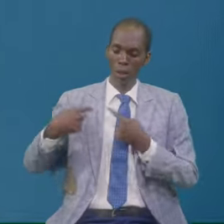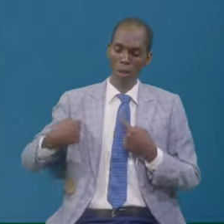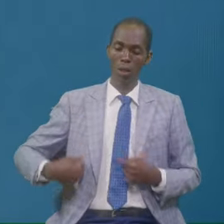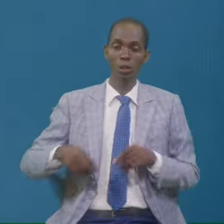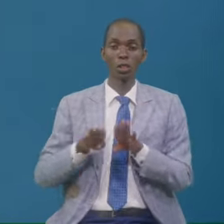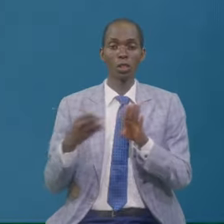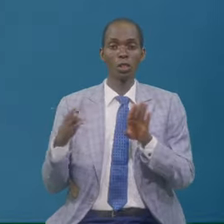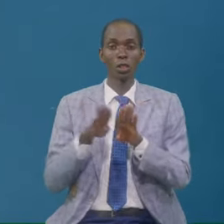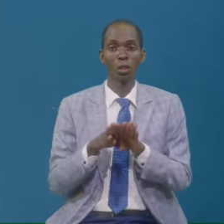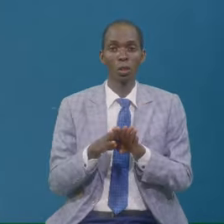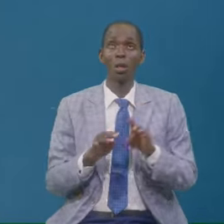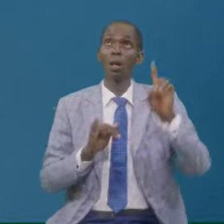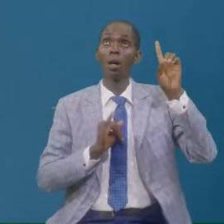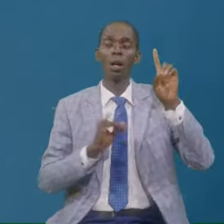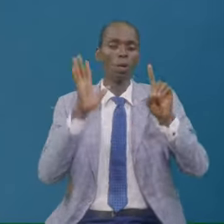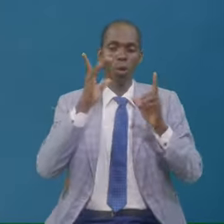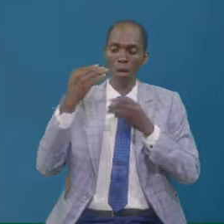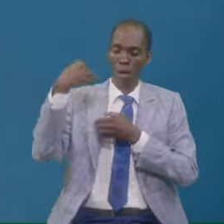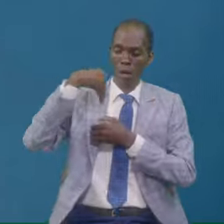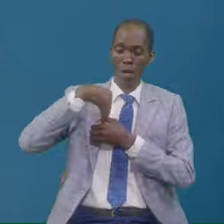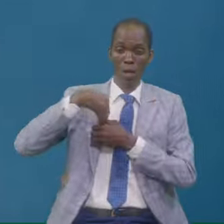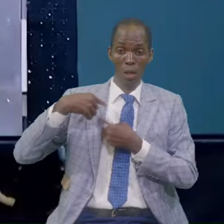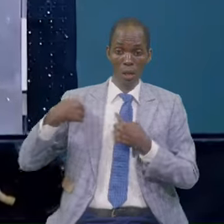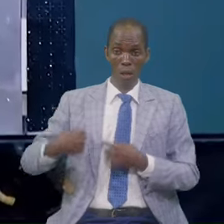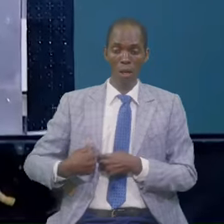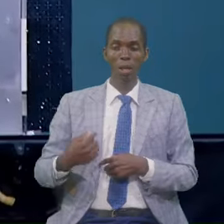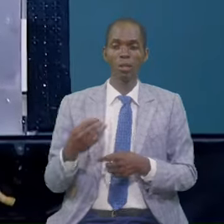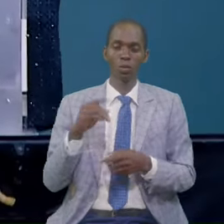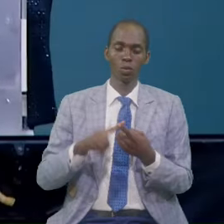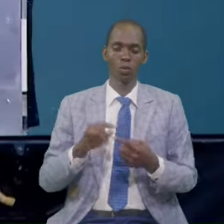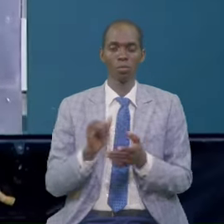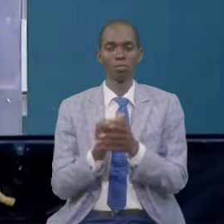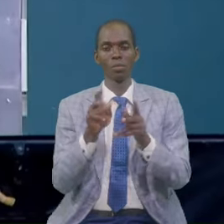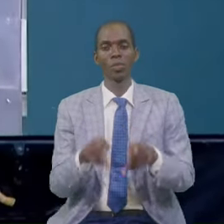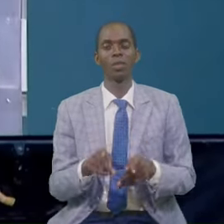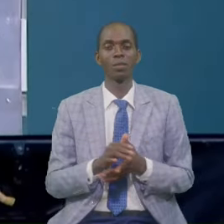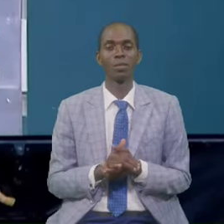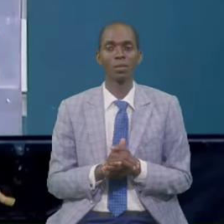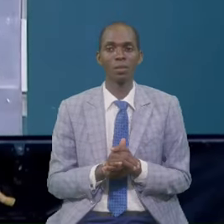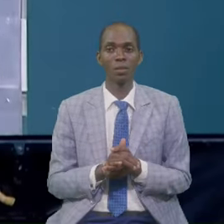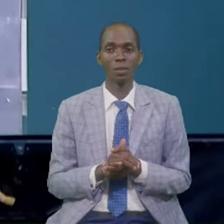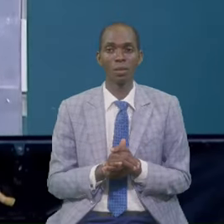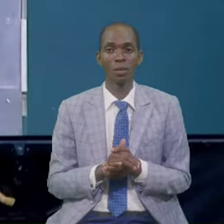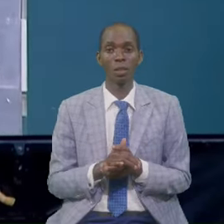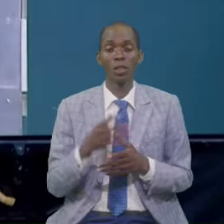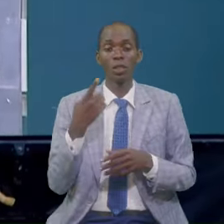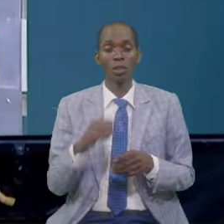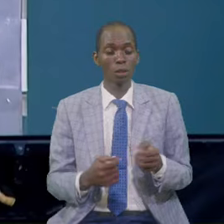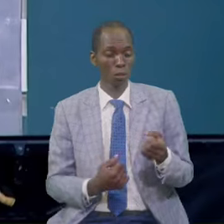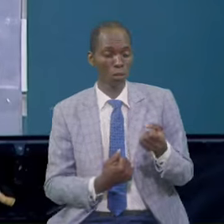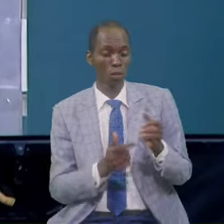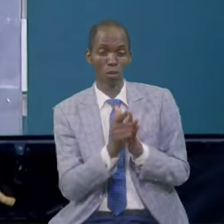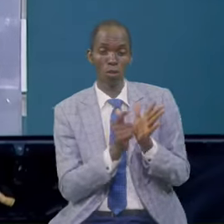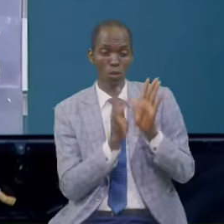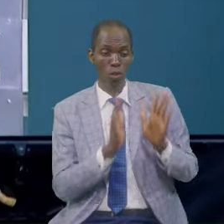will come in unto him, నేను ఆనిలోనికి వస్తాను. The advocates of the world, అందు చేతనే